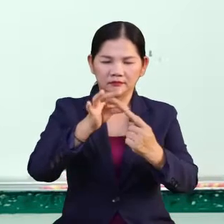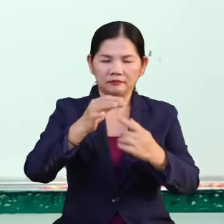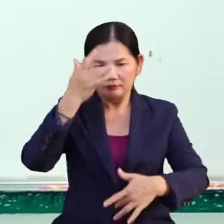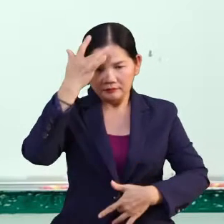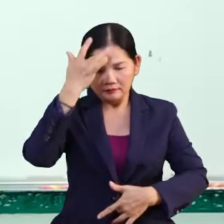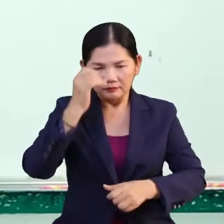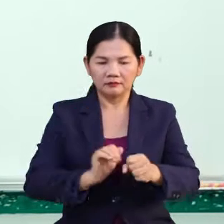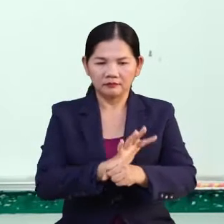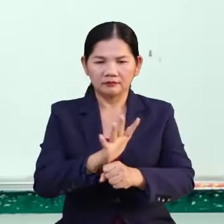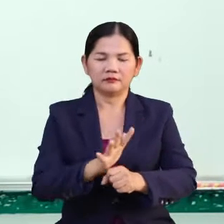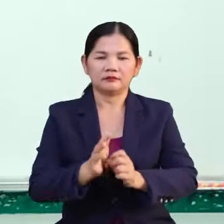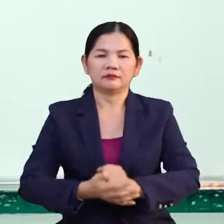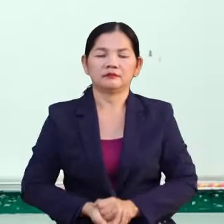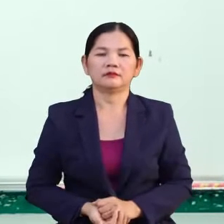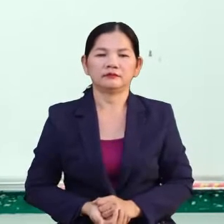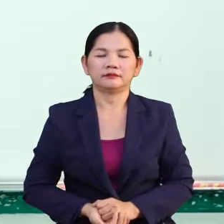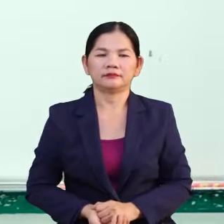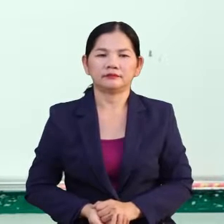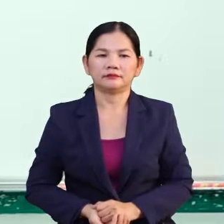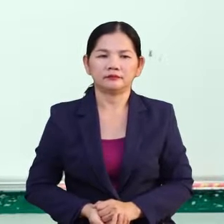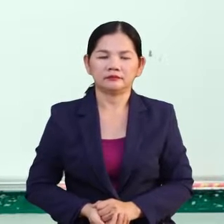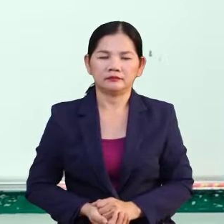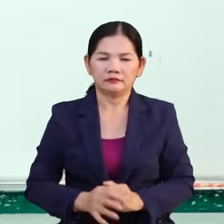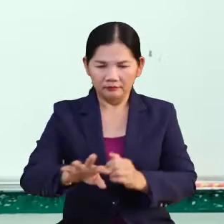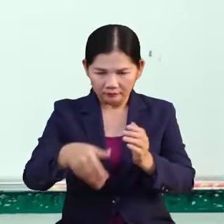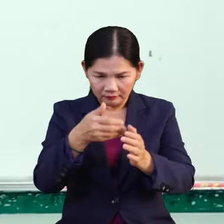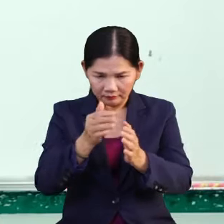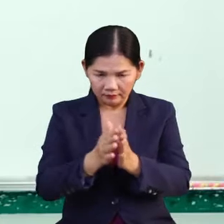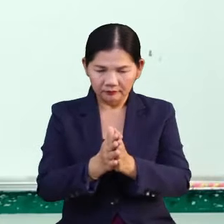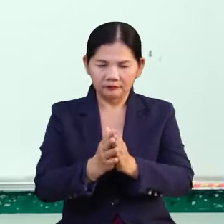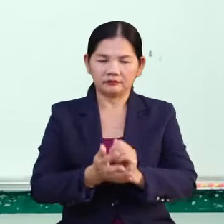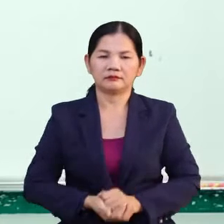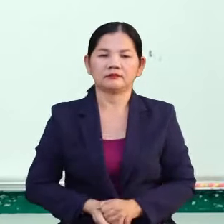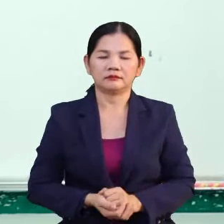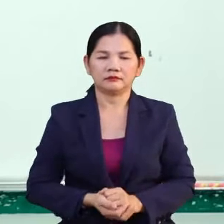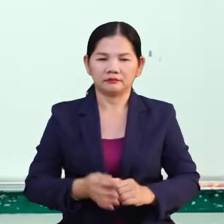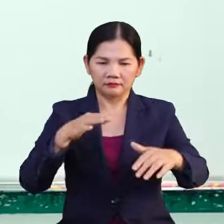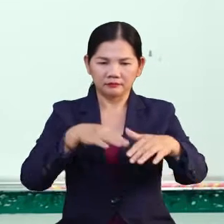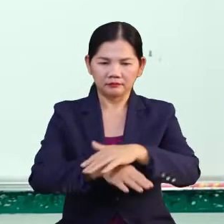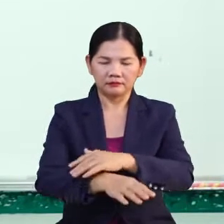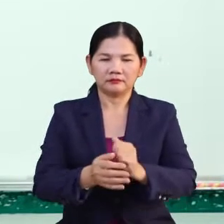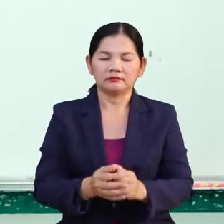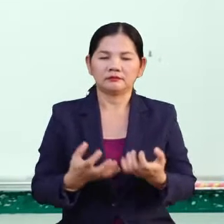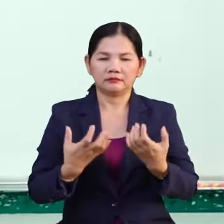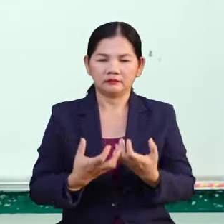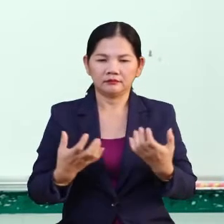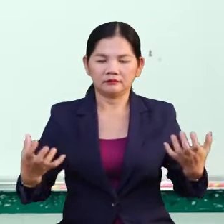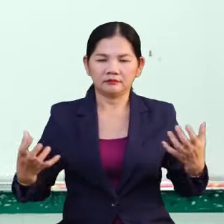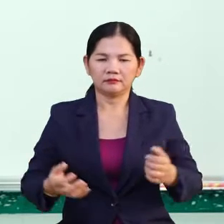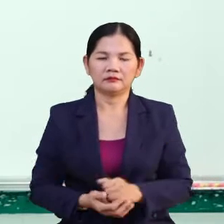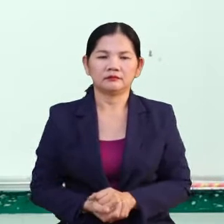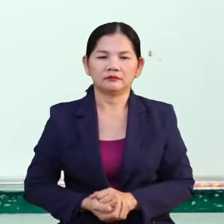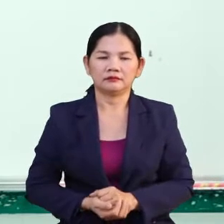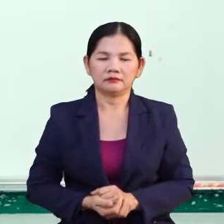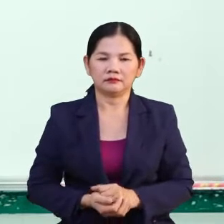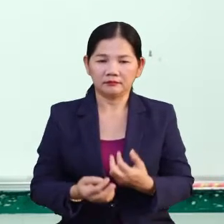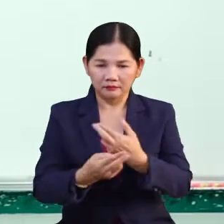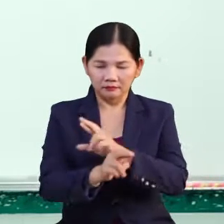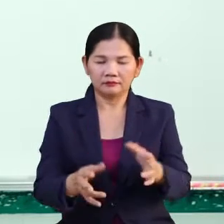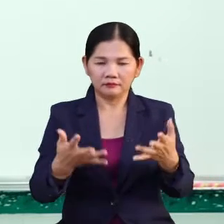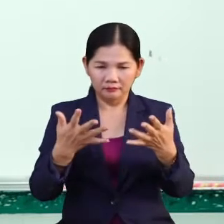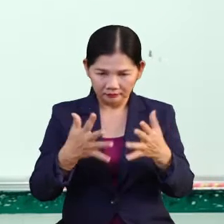នោះគឺជំងឺ COVID-19 ចាអរគុណច្រើនចាមុនចូលរៀនចោះសម្ភារៈកូនវិញកូនត្រៀមរួចរា